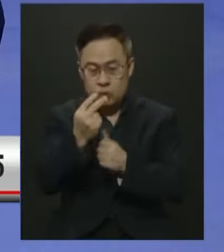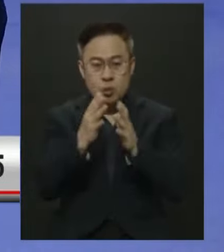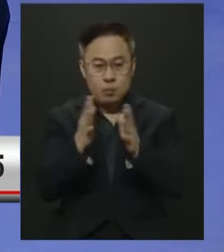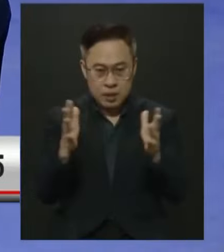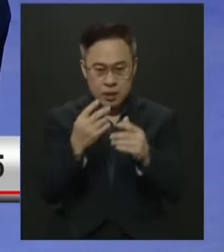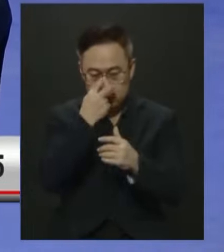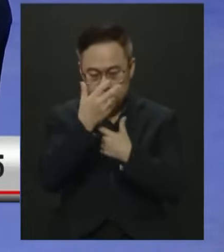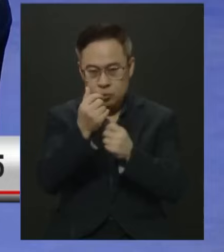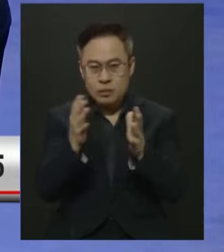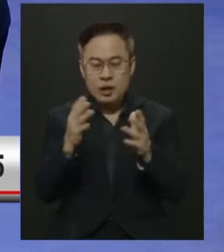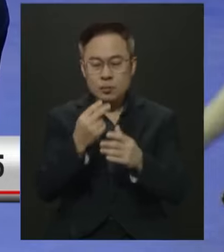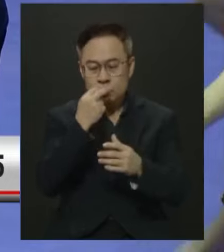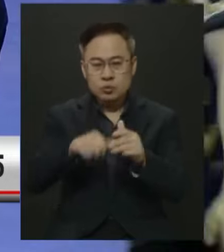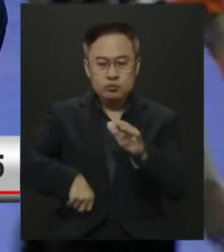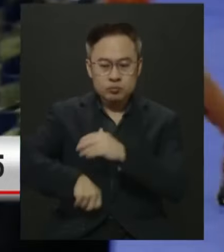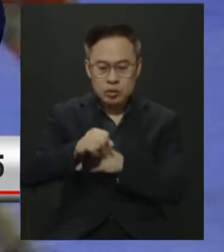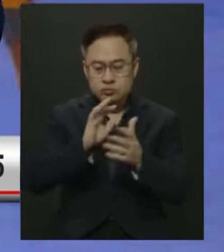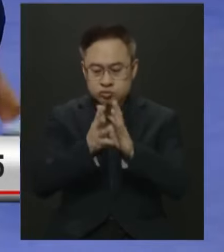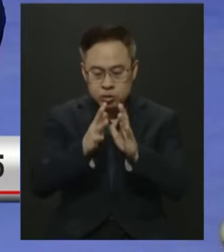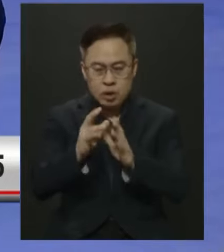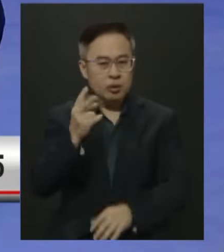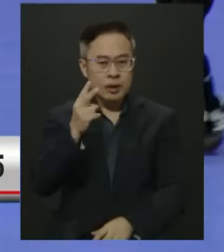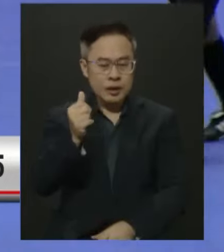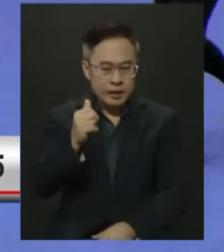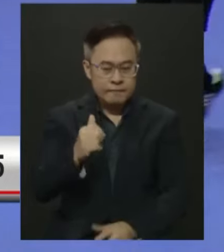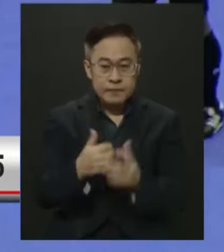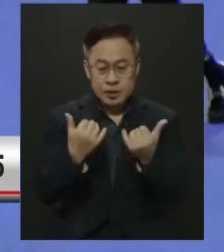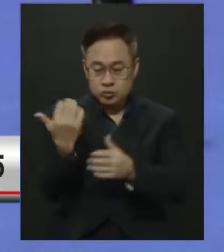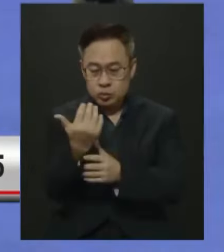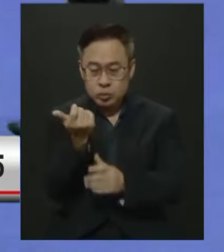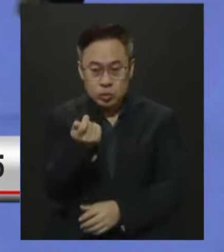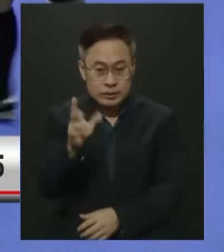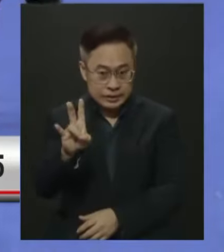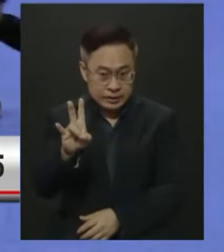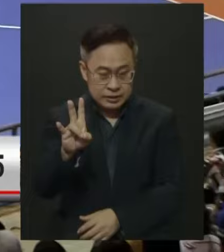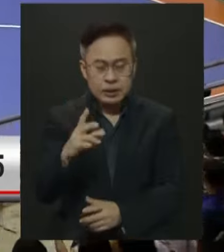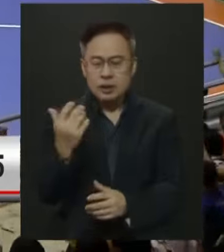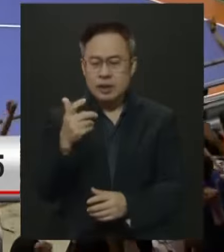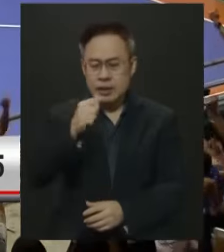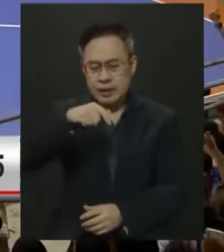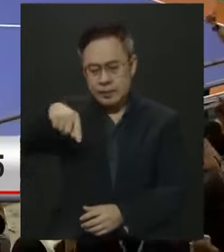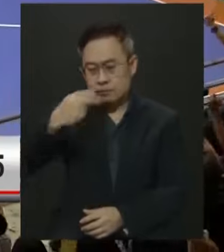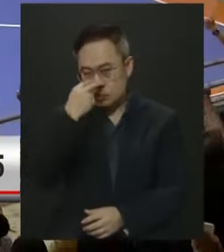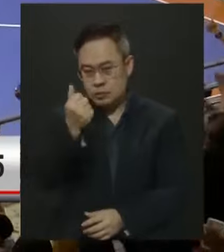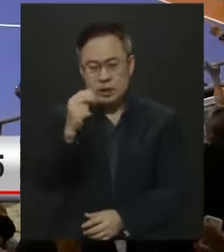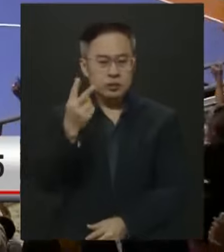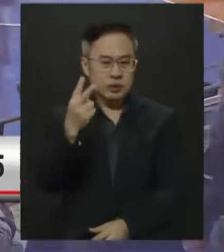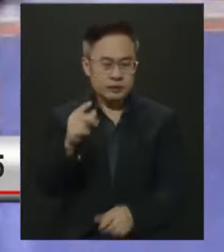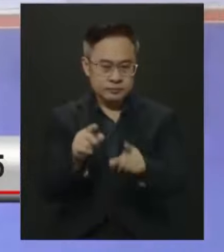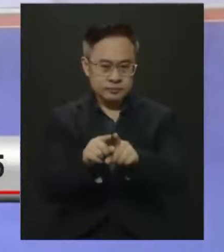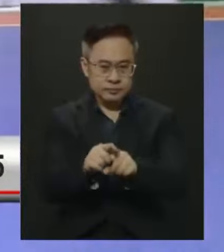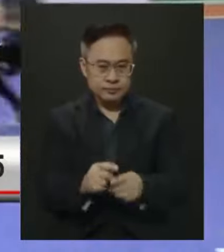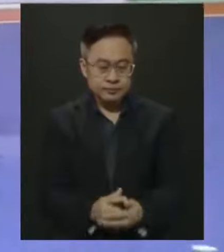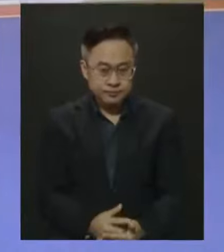ให้ติดตามการถ่ายทอดสดได้ทั้งออนไลน์แล้วก็รวมไปถึงทีสปอร์ต7ของเราก็รับหน้าที่การถ่ายทอดสดด้วยเช่นเดียวกันนะคะทีนี้ค่ะเมื่อว